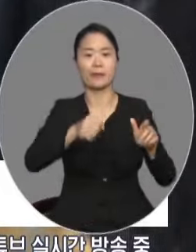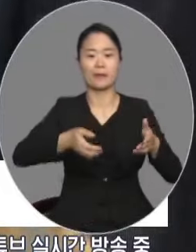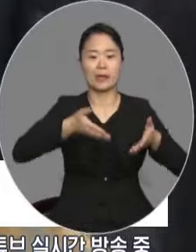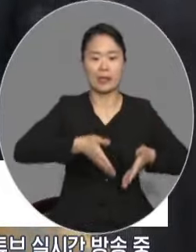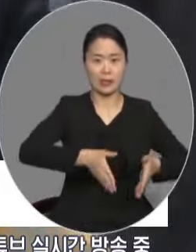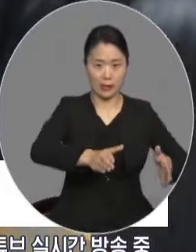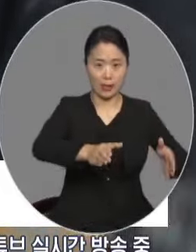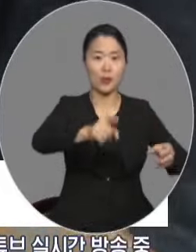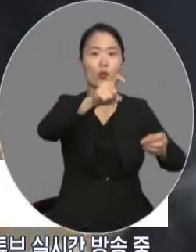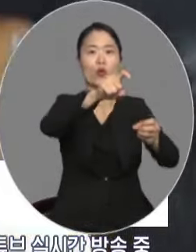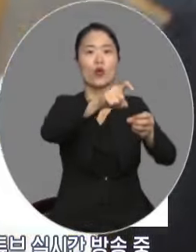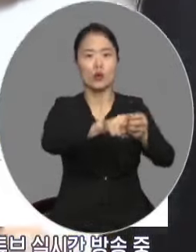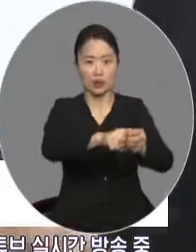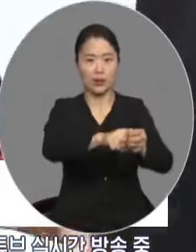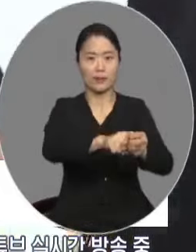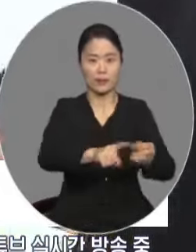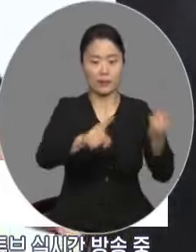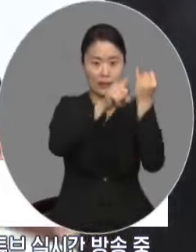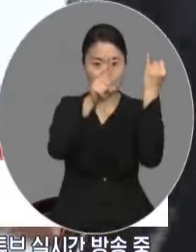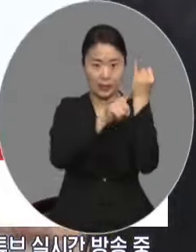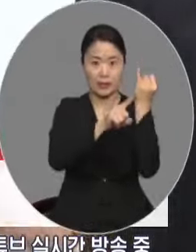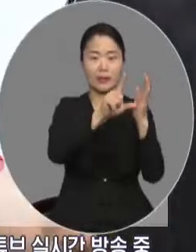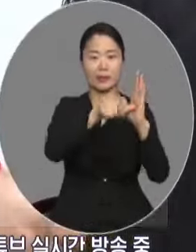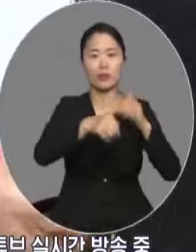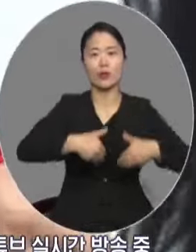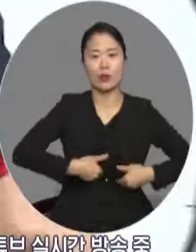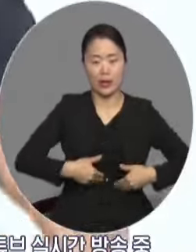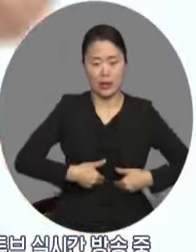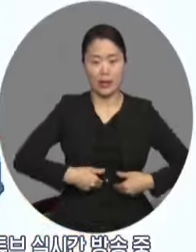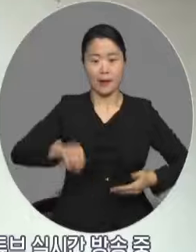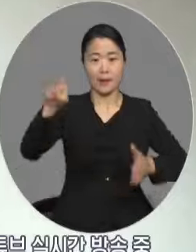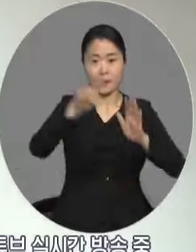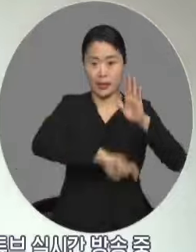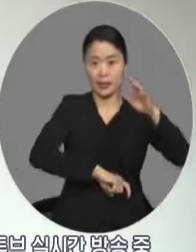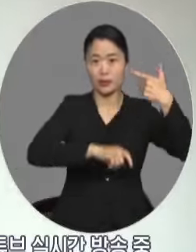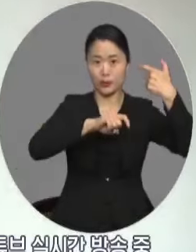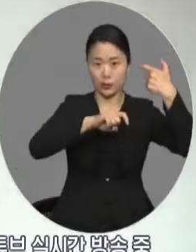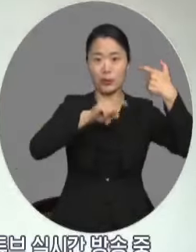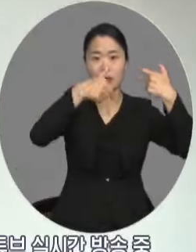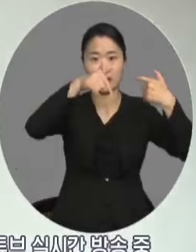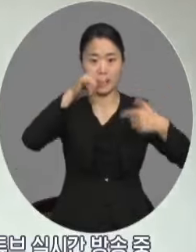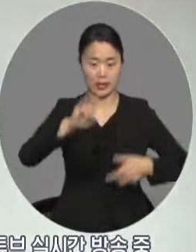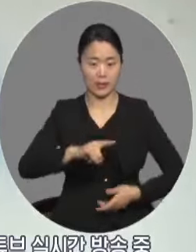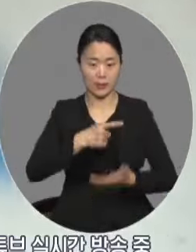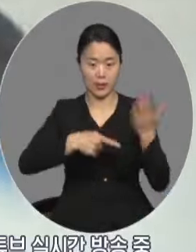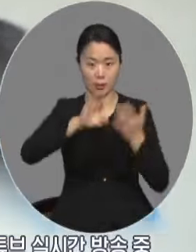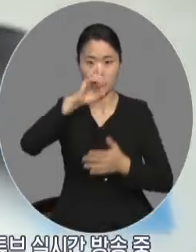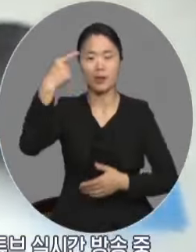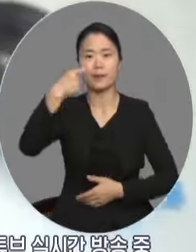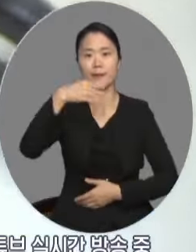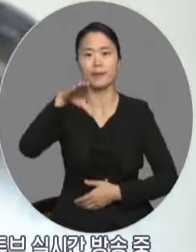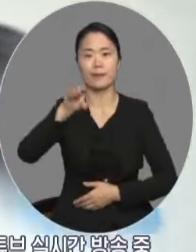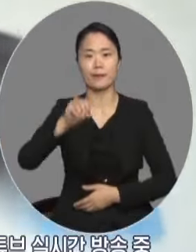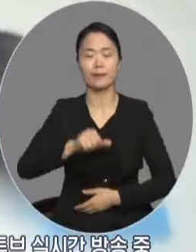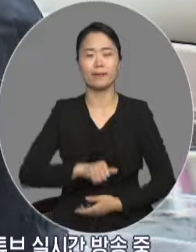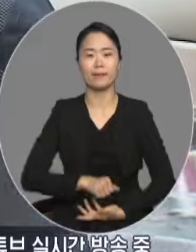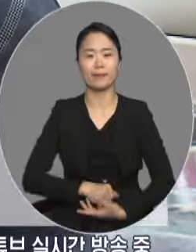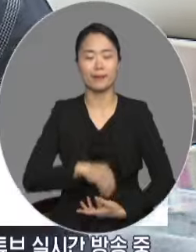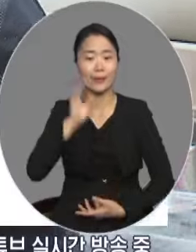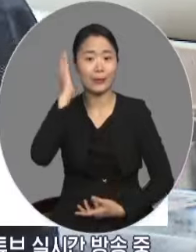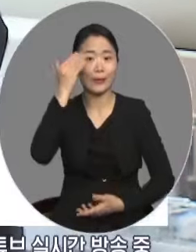인공수정에 사용되는 것으로 도난당한 샘플은 총 60개. 피해액은 1천만 원에 이릅니다.